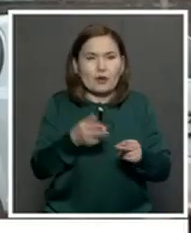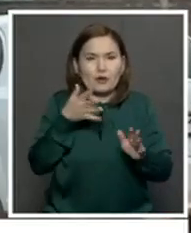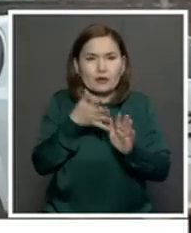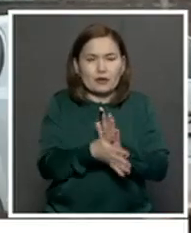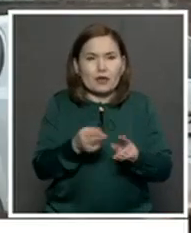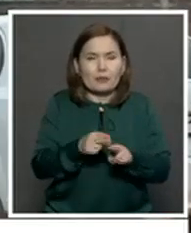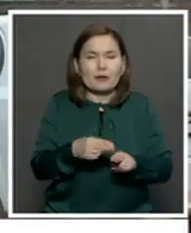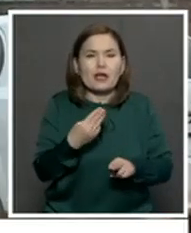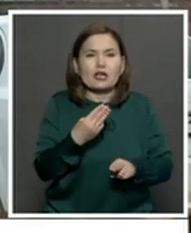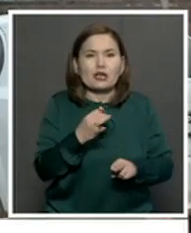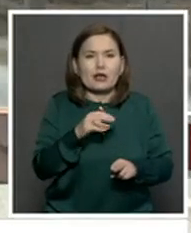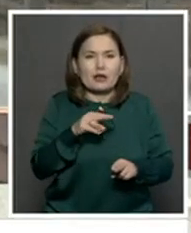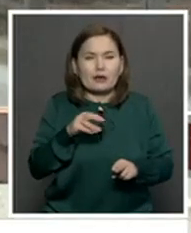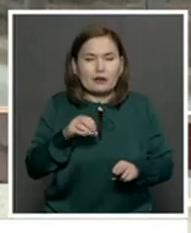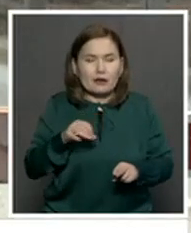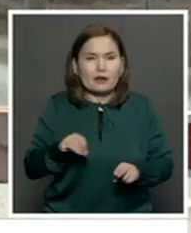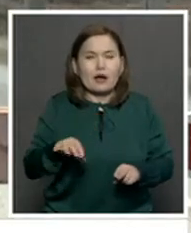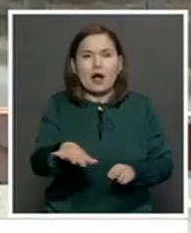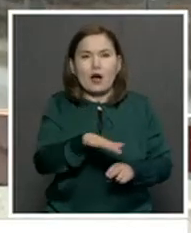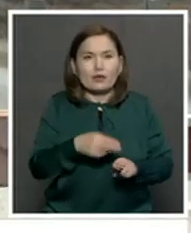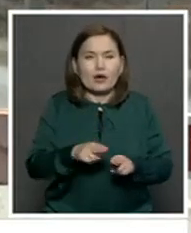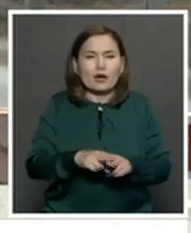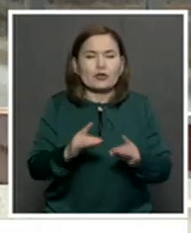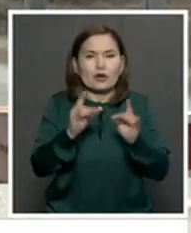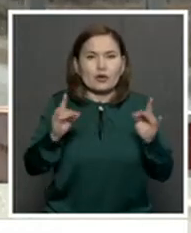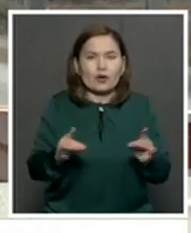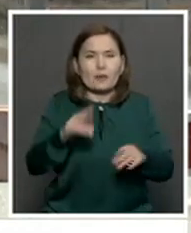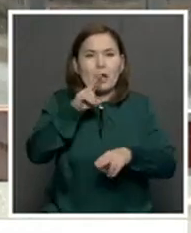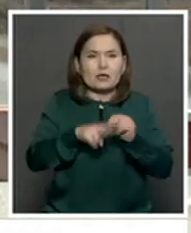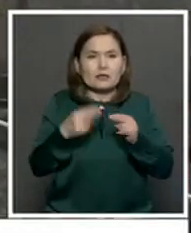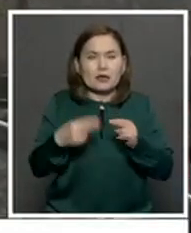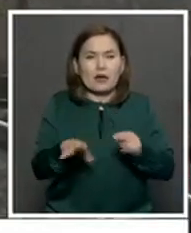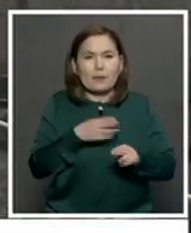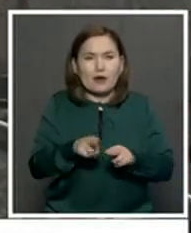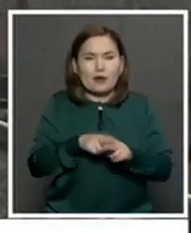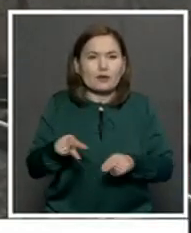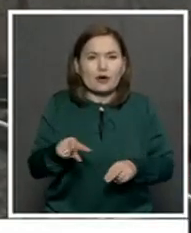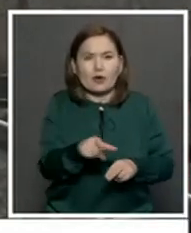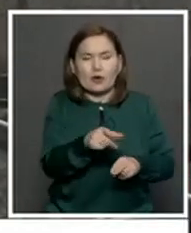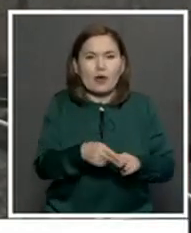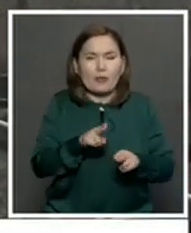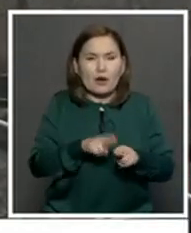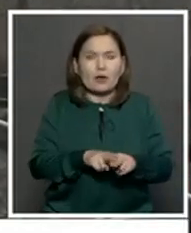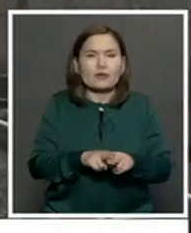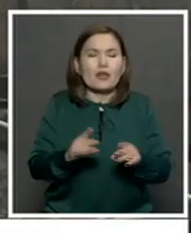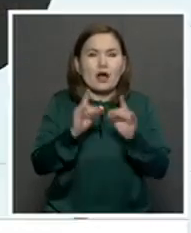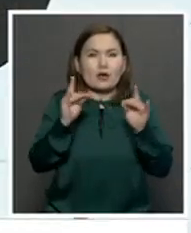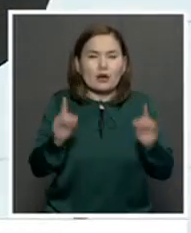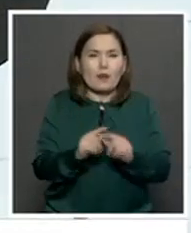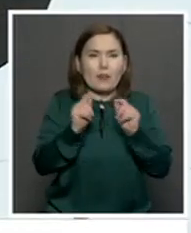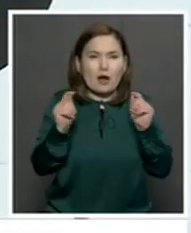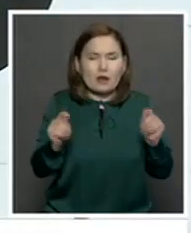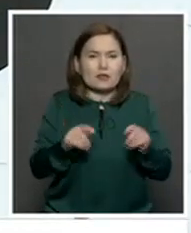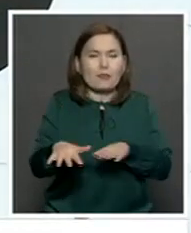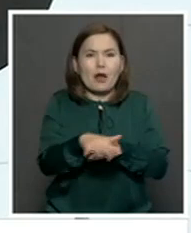Мәселен, Шейіл ауданында темір жол үстінен өтетін үлкен көпір салынды. Шойын жолды қиып өтуде қиындық көріп келген ауыл халқының ұзақ